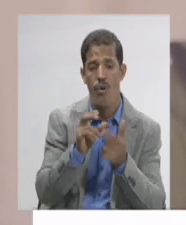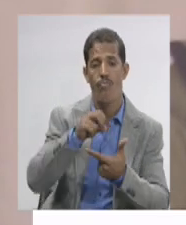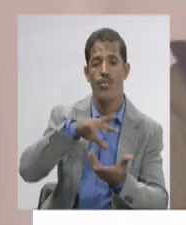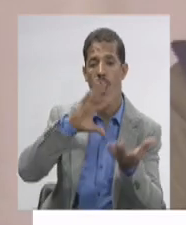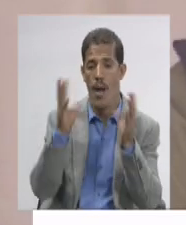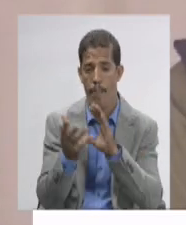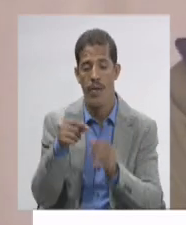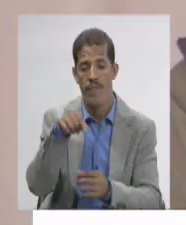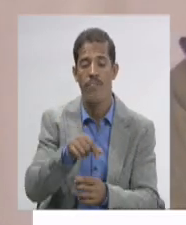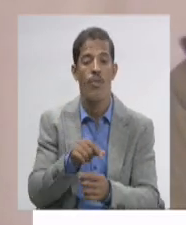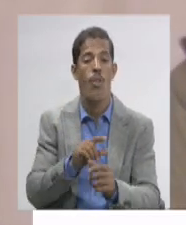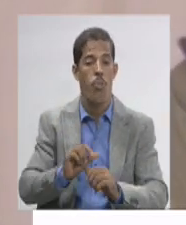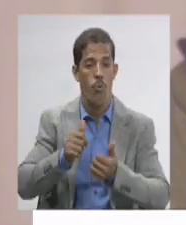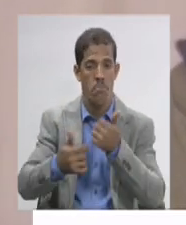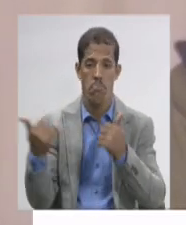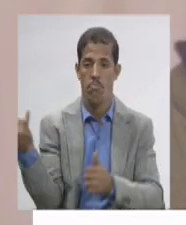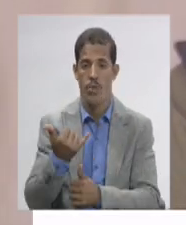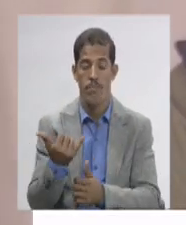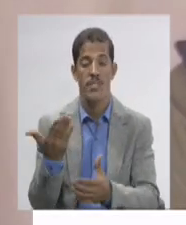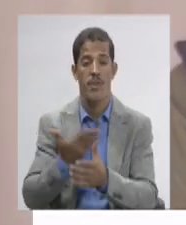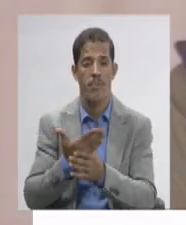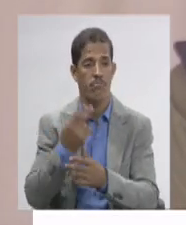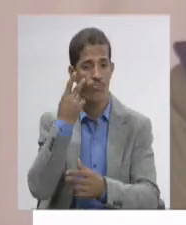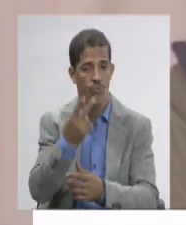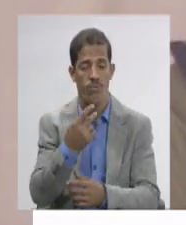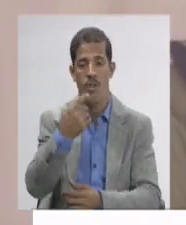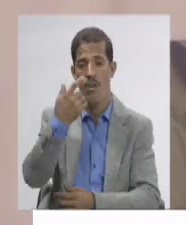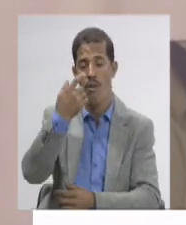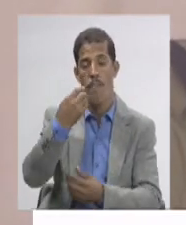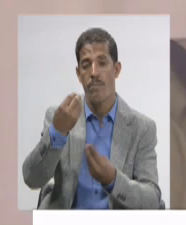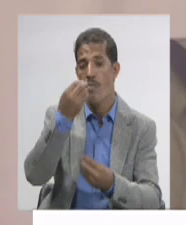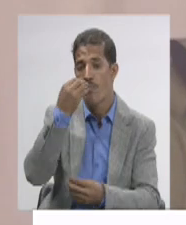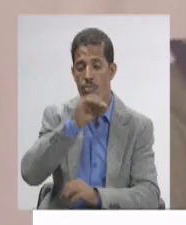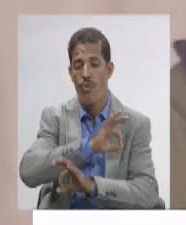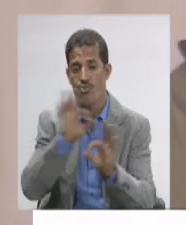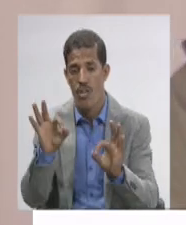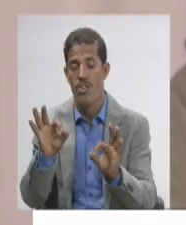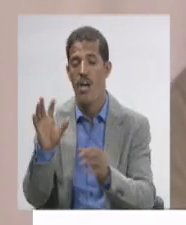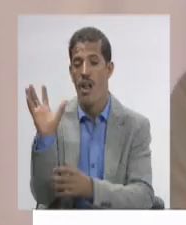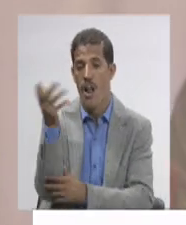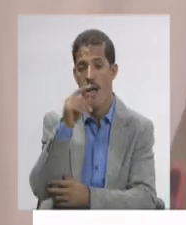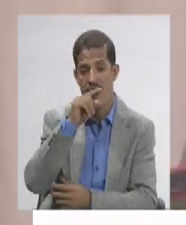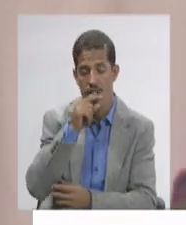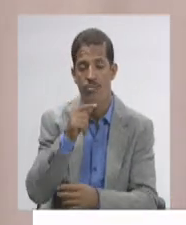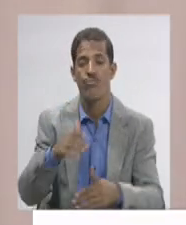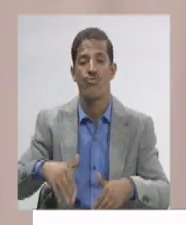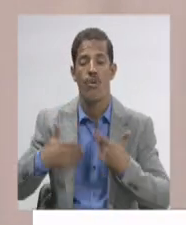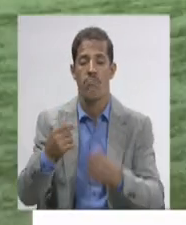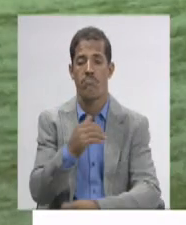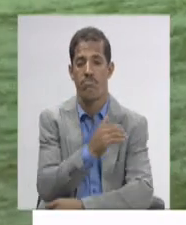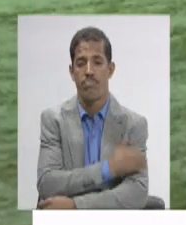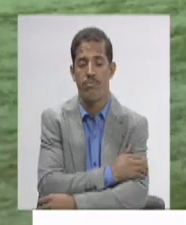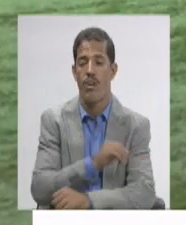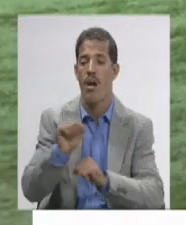ولعبت دورا بارزا في تحقيق الامن الغذائي وتوفير سبل العيش الكريم لس